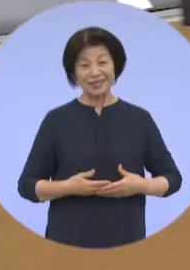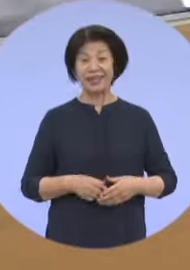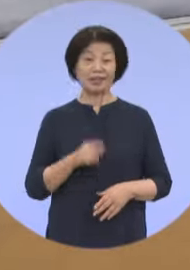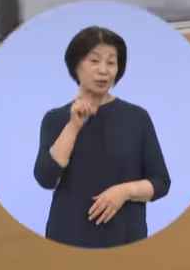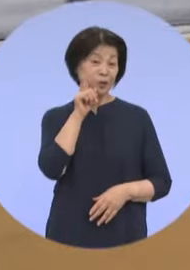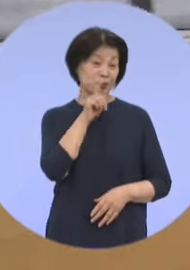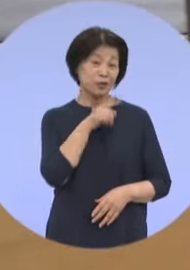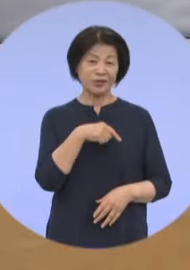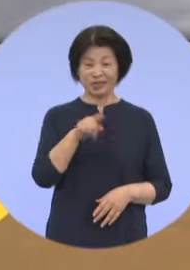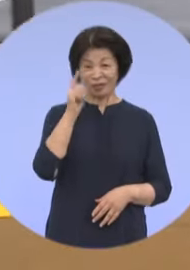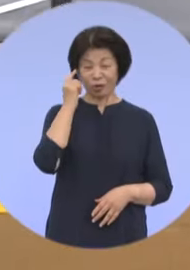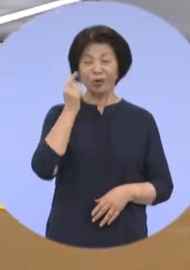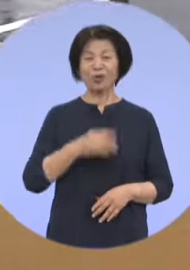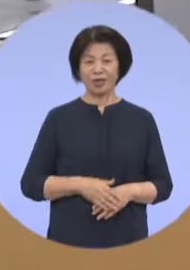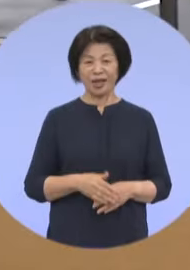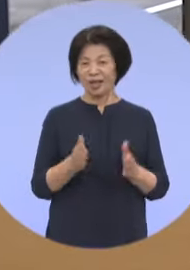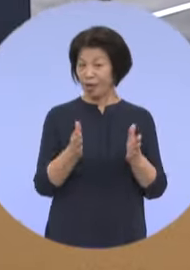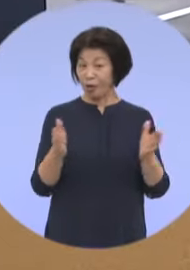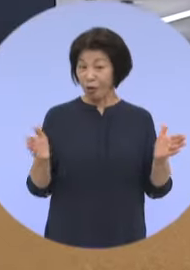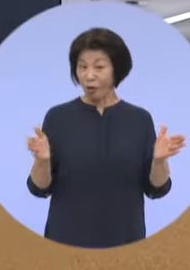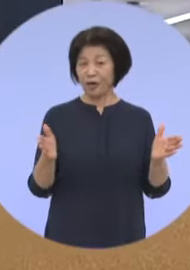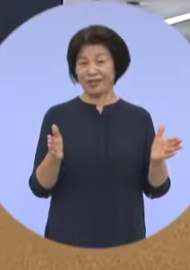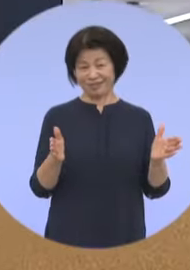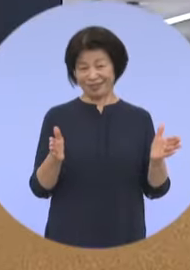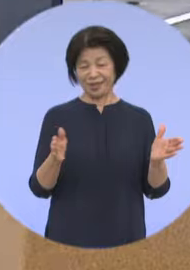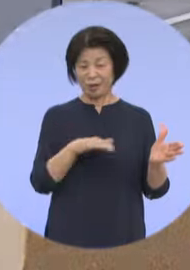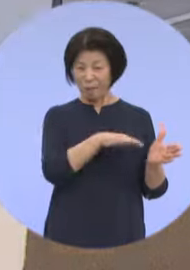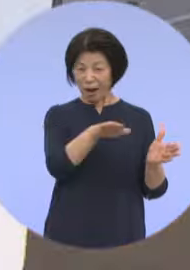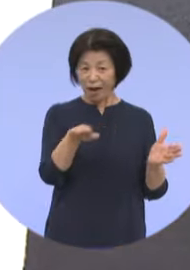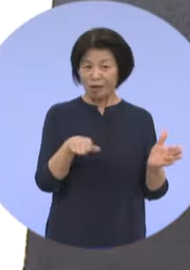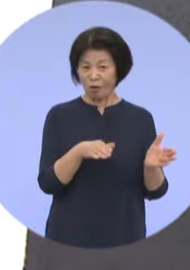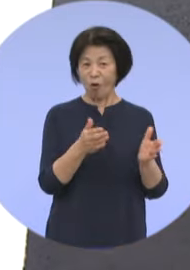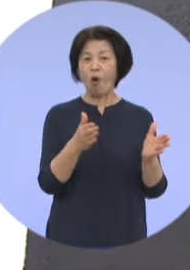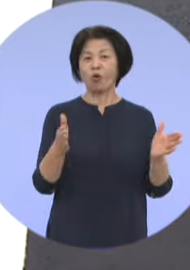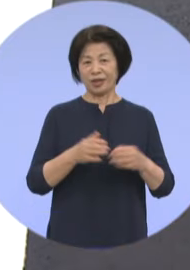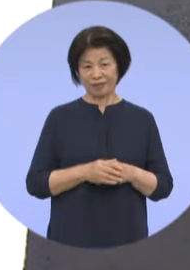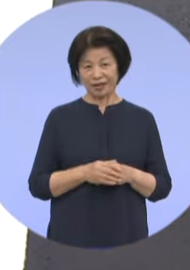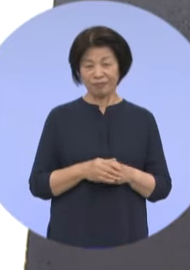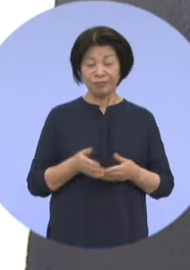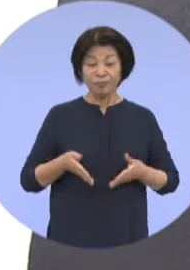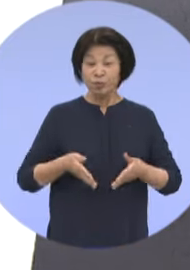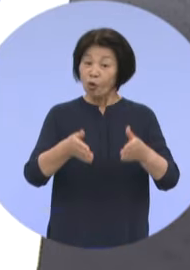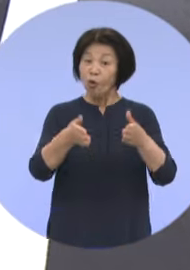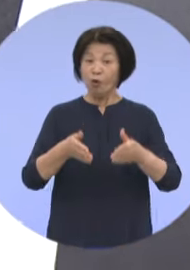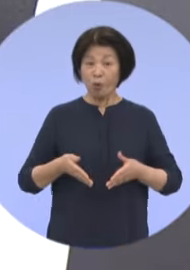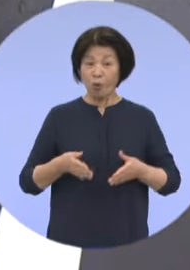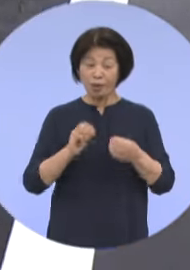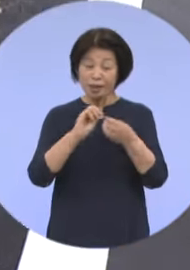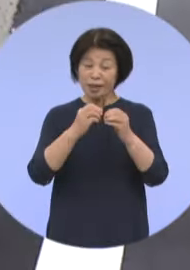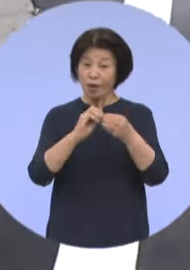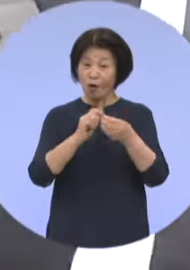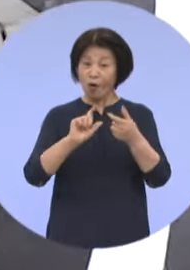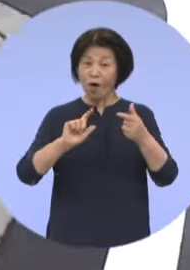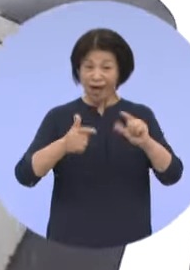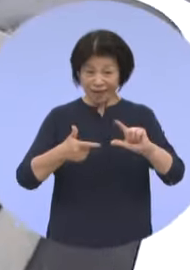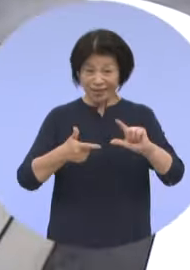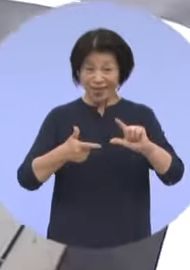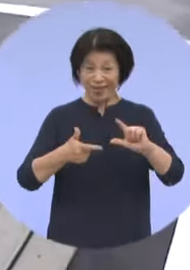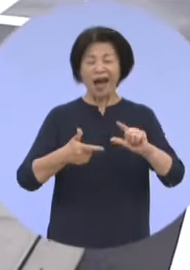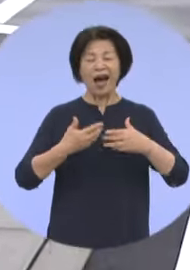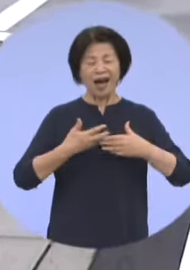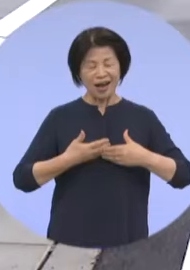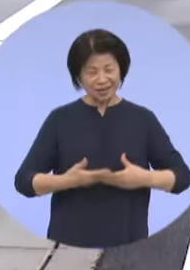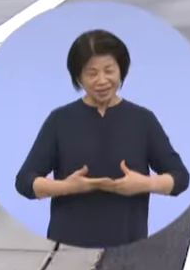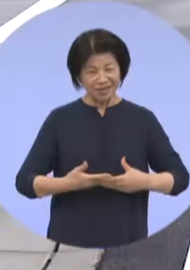170メートルの区間について拡幅整備を行うとともに路肩のカラー化を行い車と歩行者が安全に通行でき